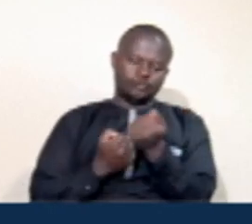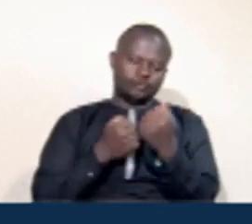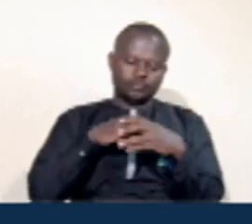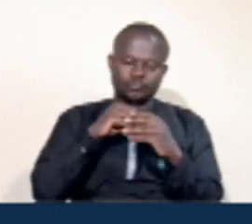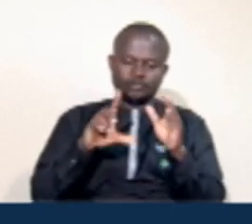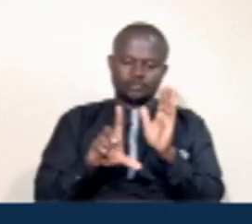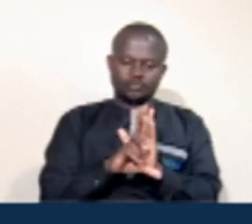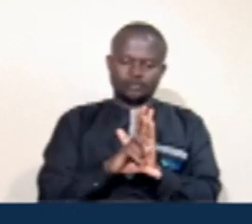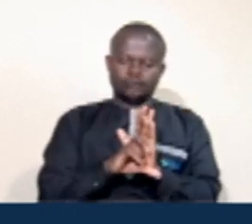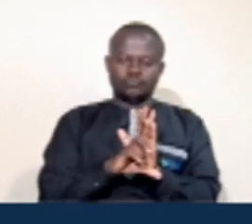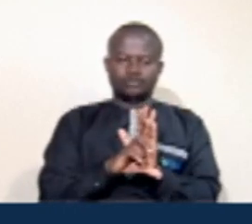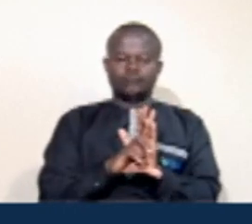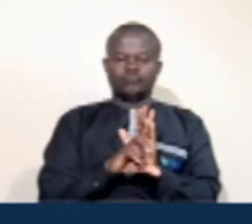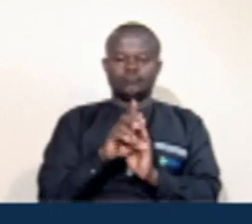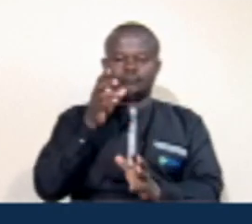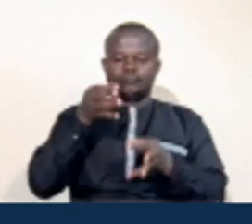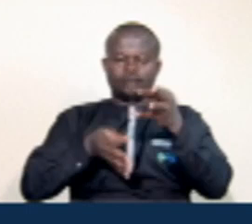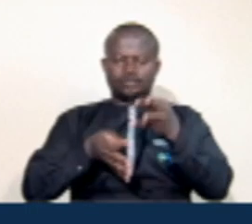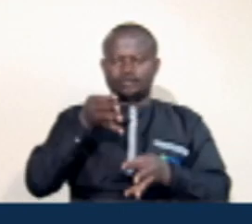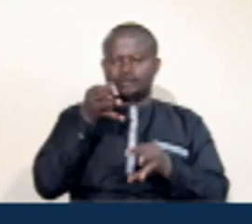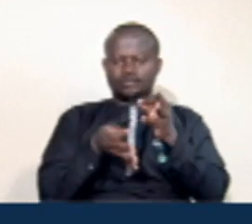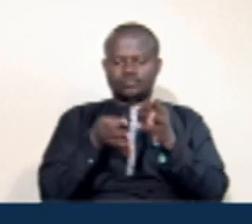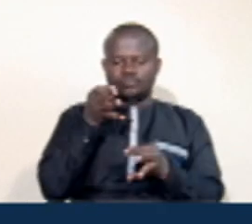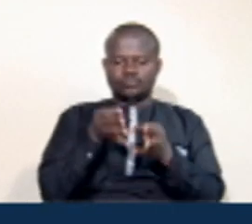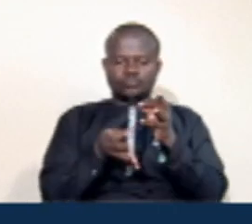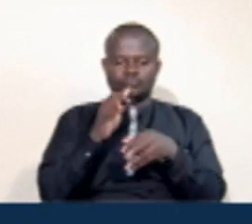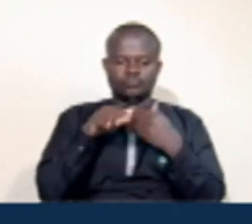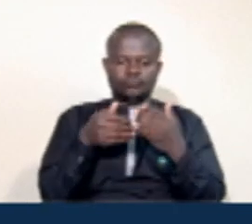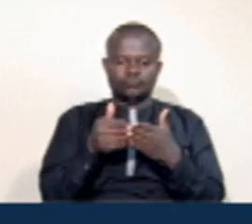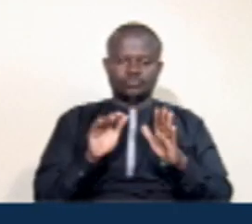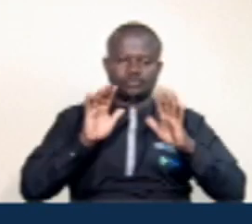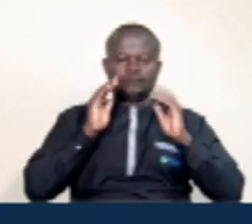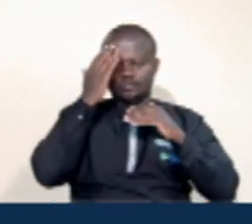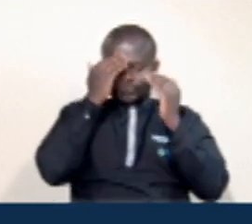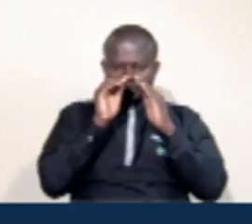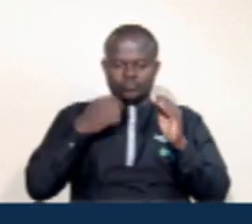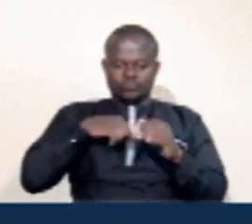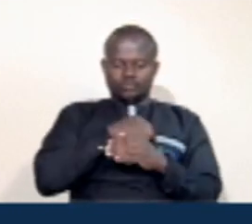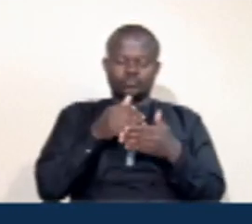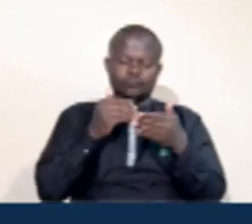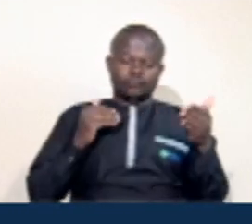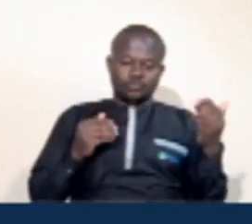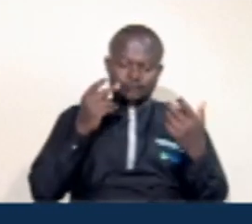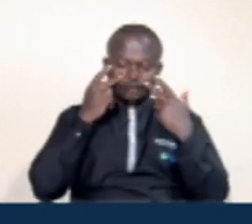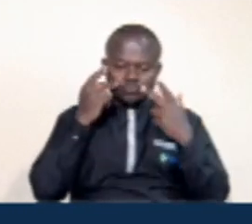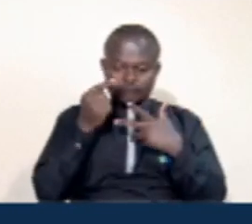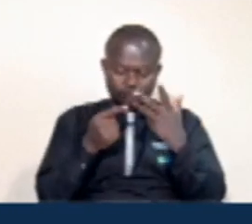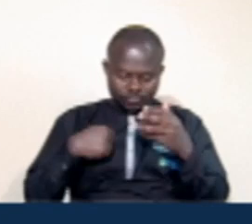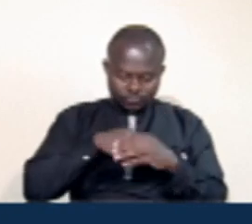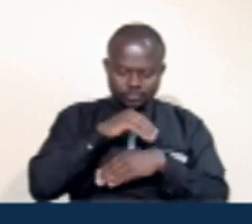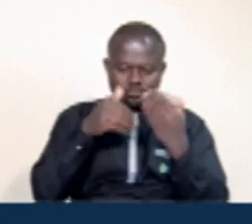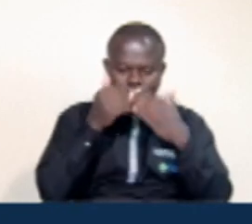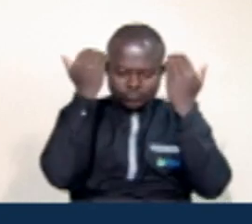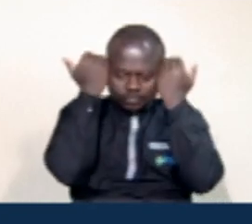mu mategeko. Urubanza rukaba rwari rwasubitswe kugira ngo habanze harebwe icyo